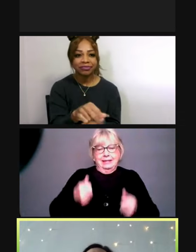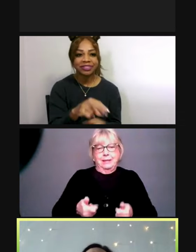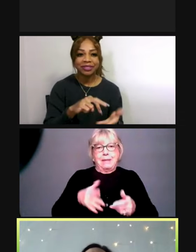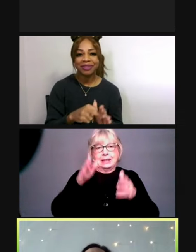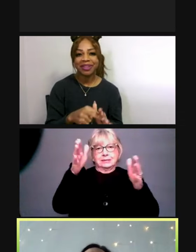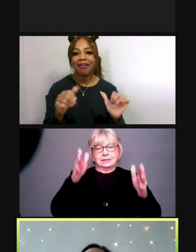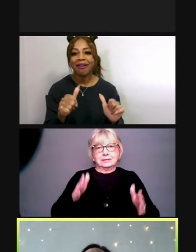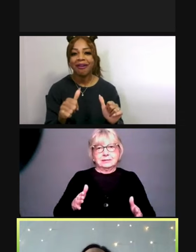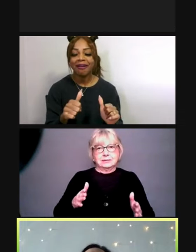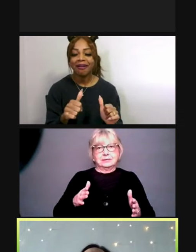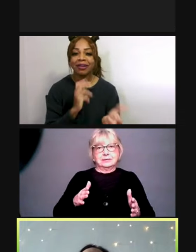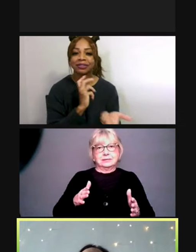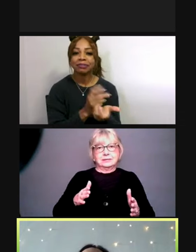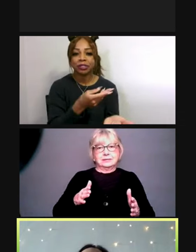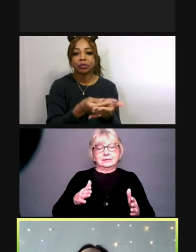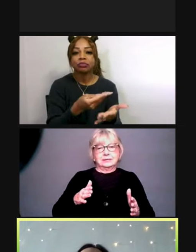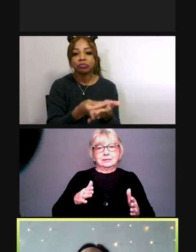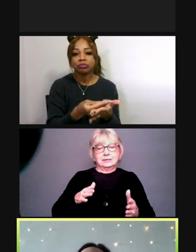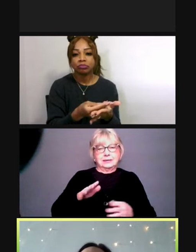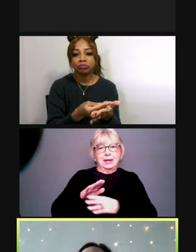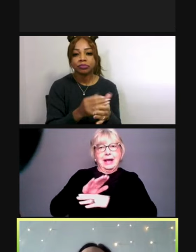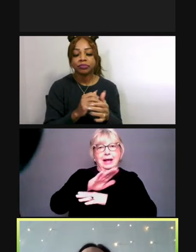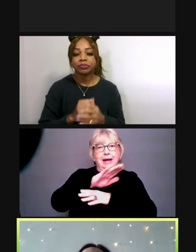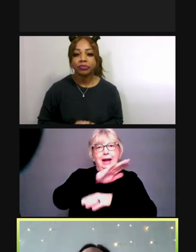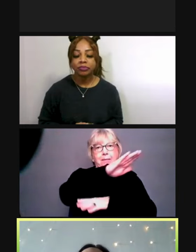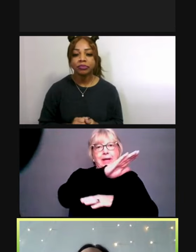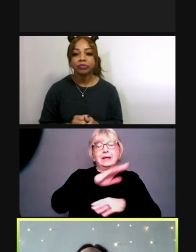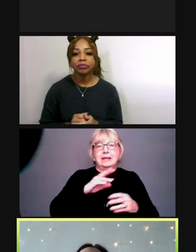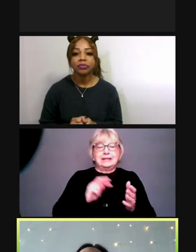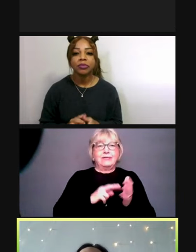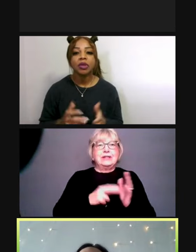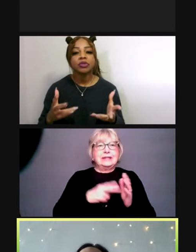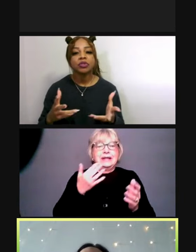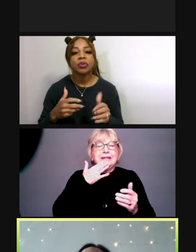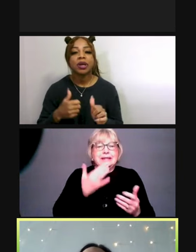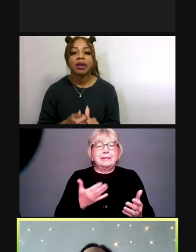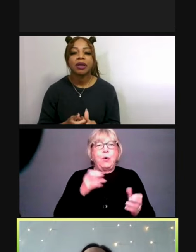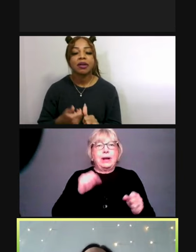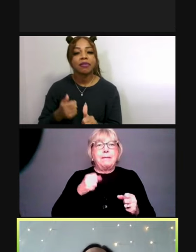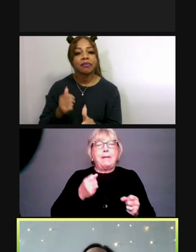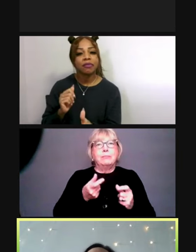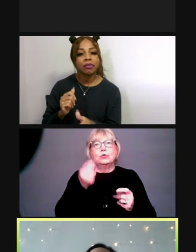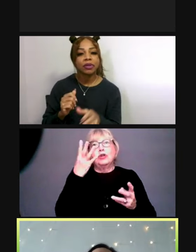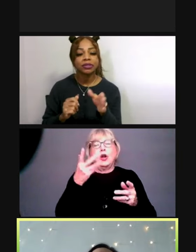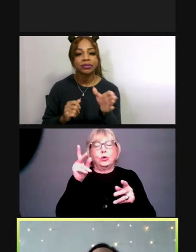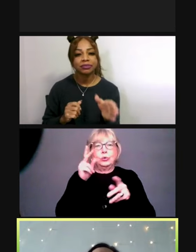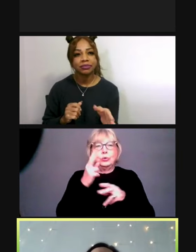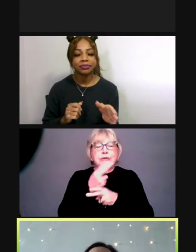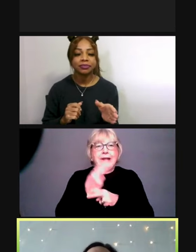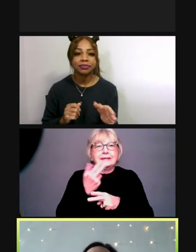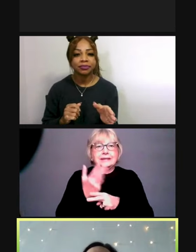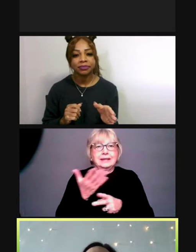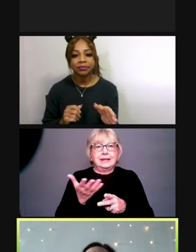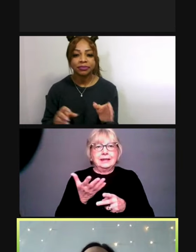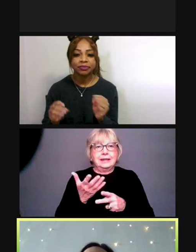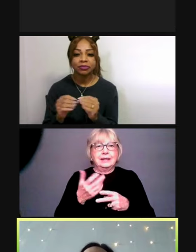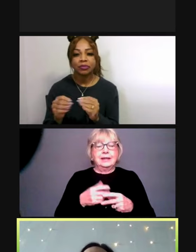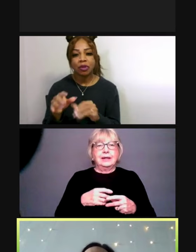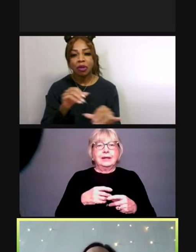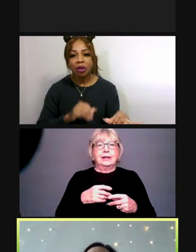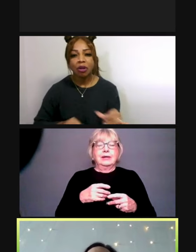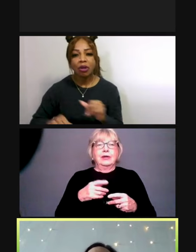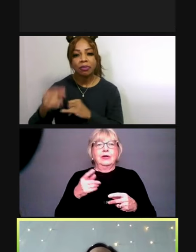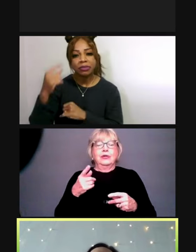alors à ce moment-là ça devient économiquement viable. Maintenant, l'accès critique nous demande de nous éloigner de cette idée de l